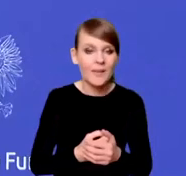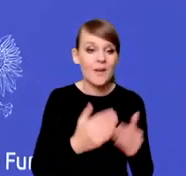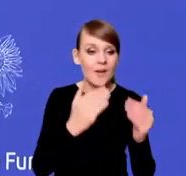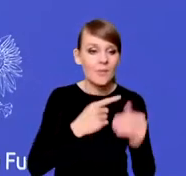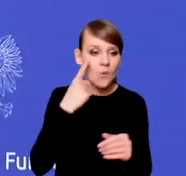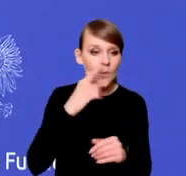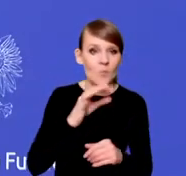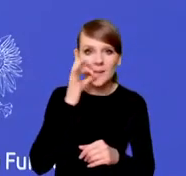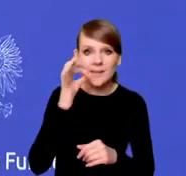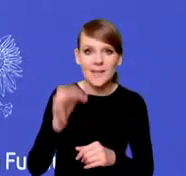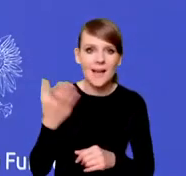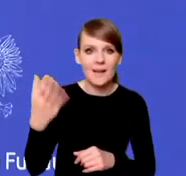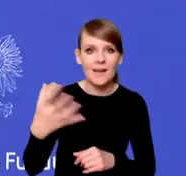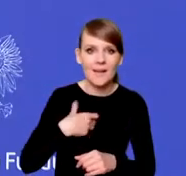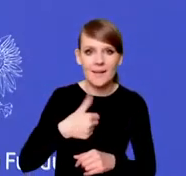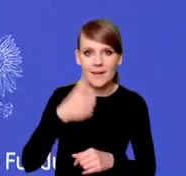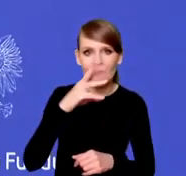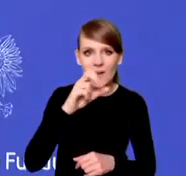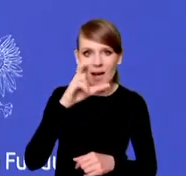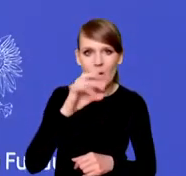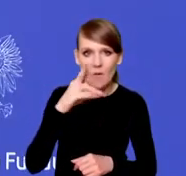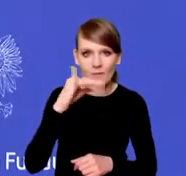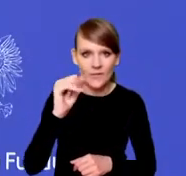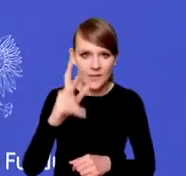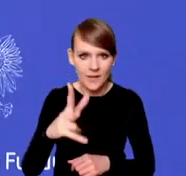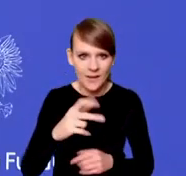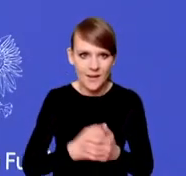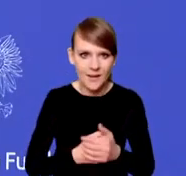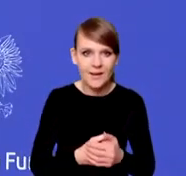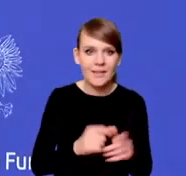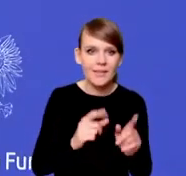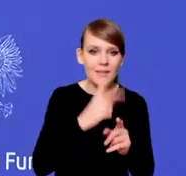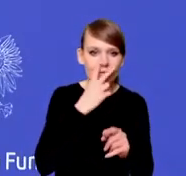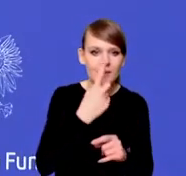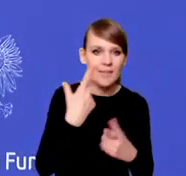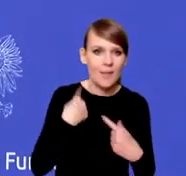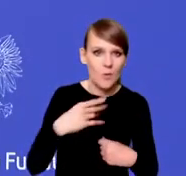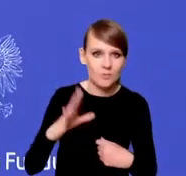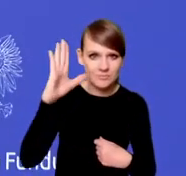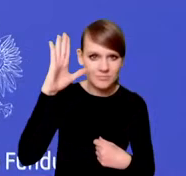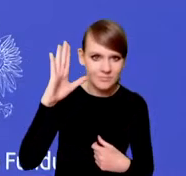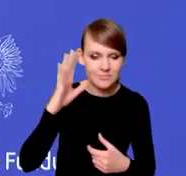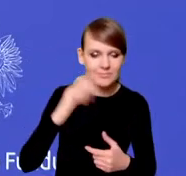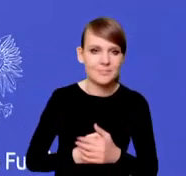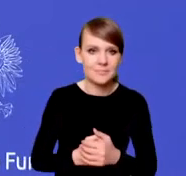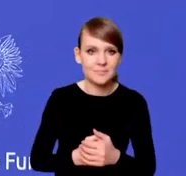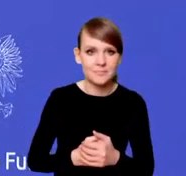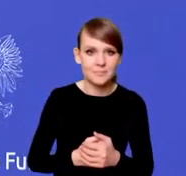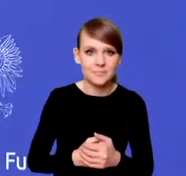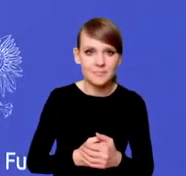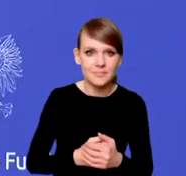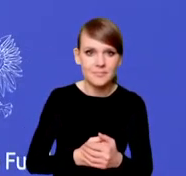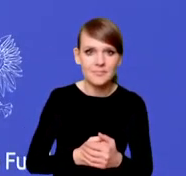Rektora Wachowiaka i widzę, że jedna osoba prosi o głos. Najpierw może